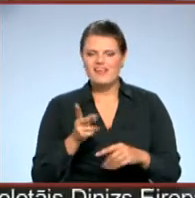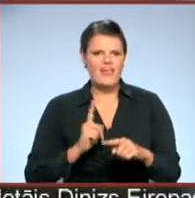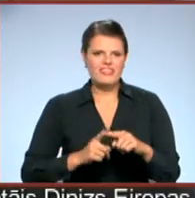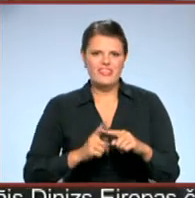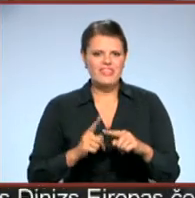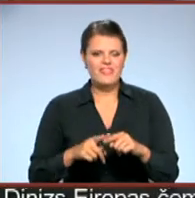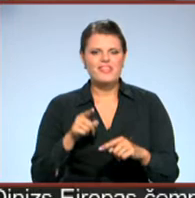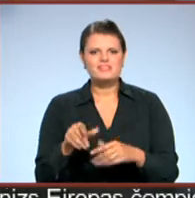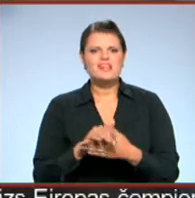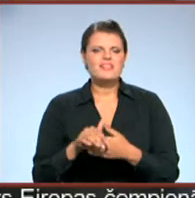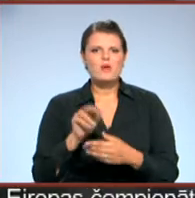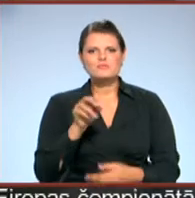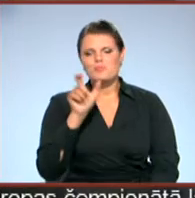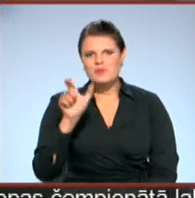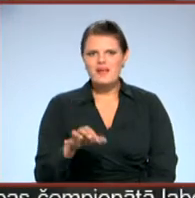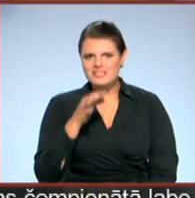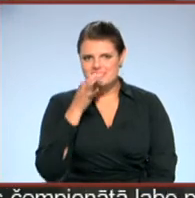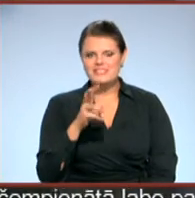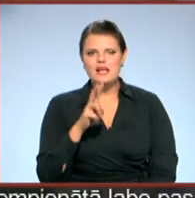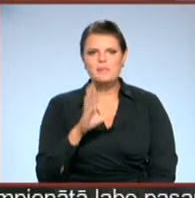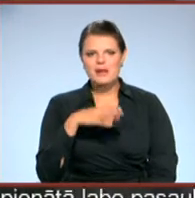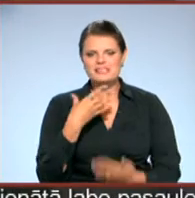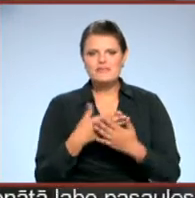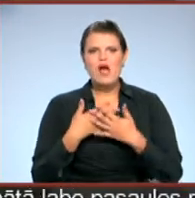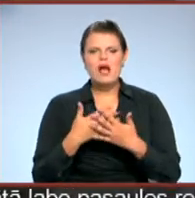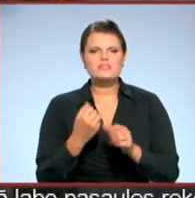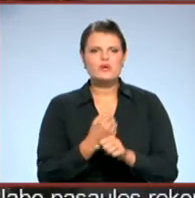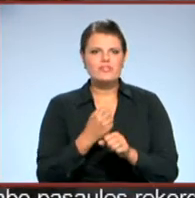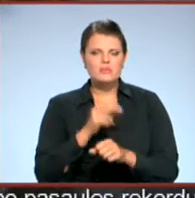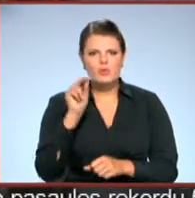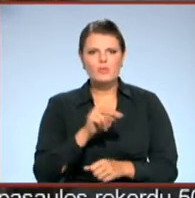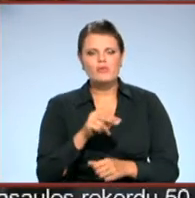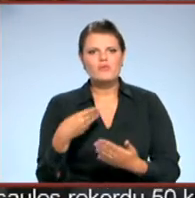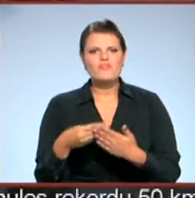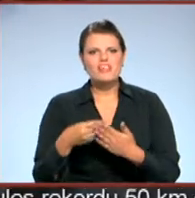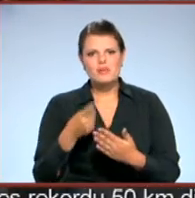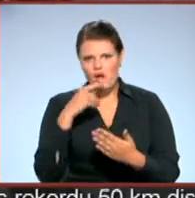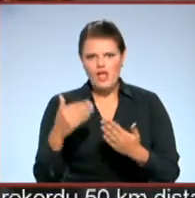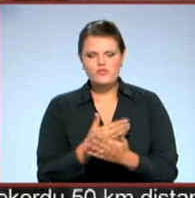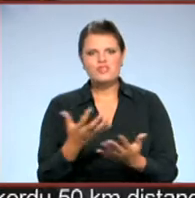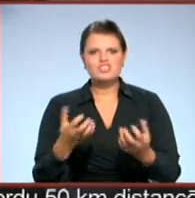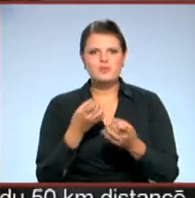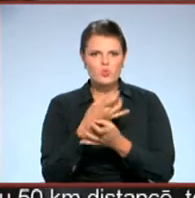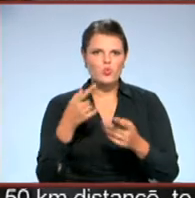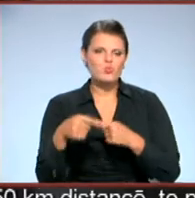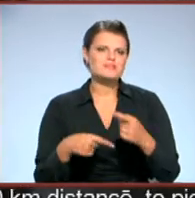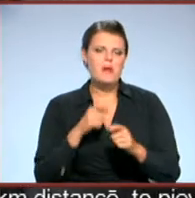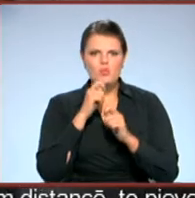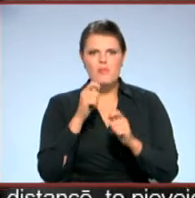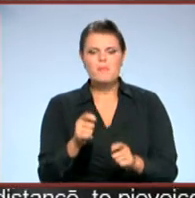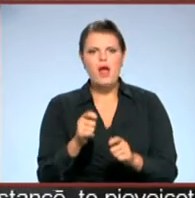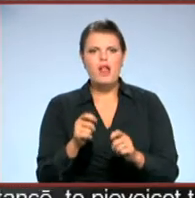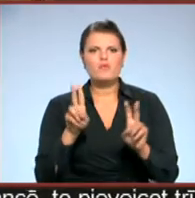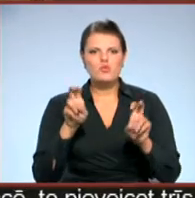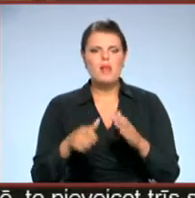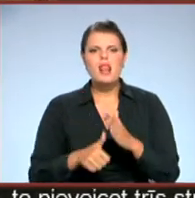nedrīkst. Suitu draudžu prāvests Andris Vasiļevskis par savu aktīvo darbību sakrālo vērtību atjaunošanā ir saņēmis arī kultūras mantojuma balvu